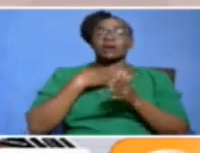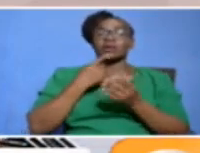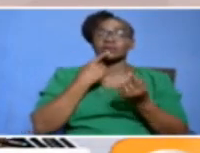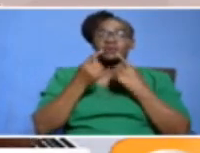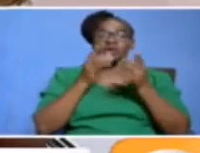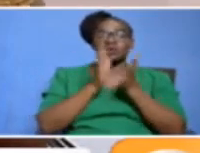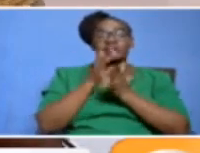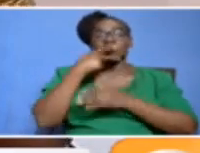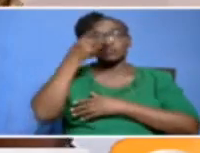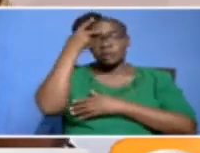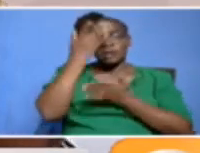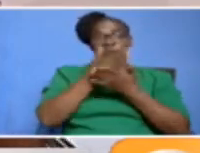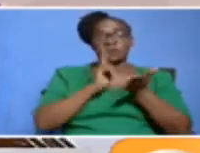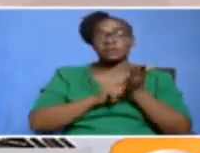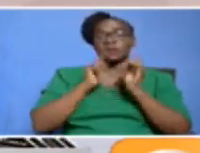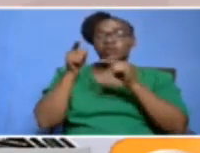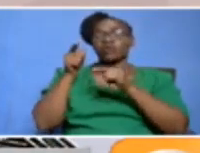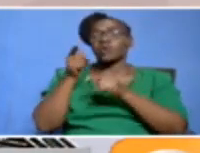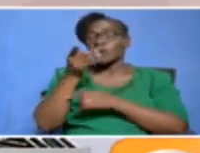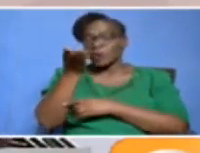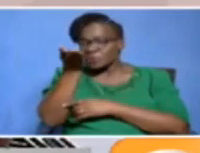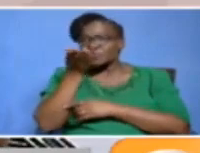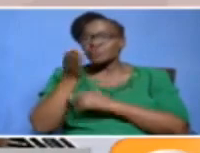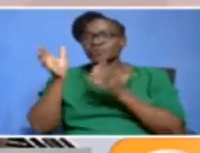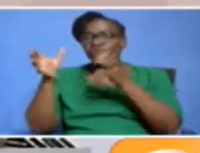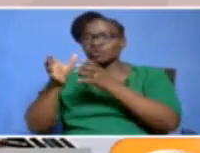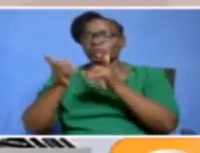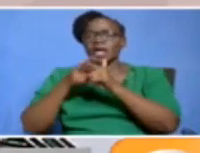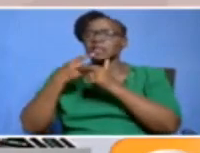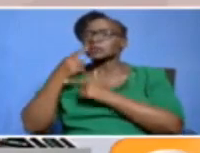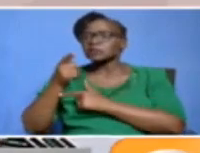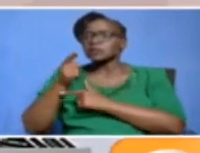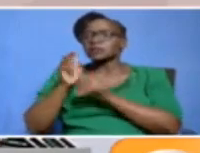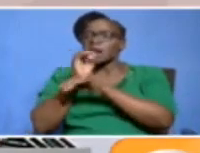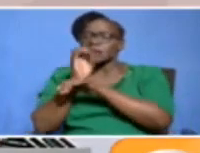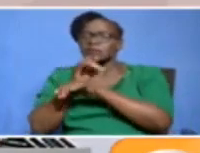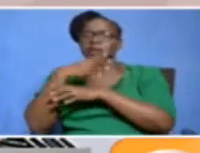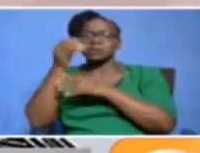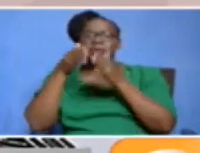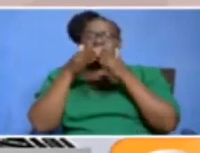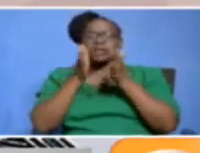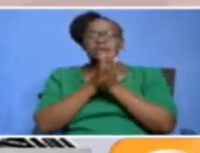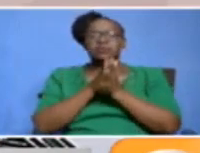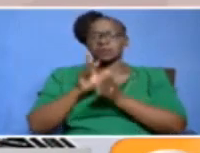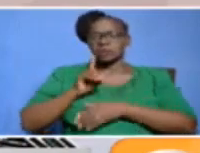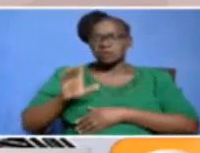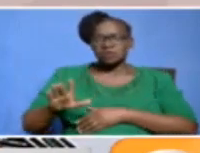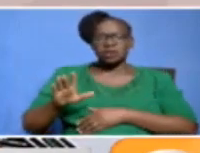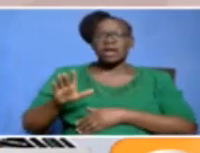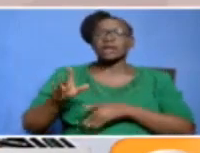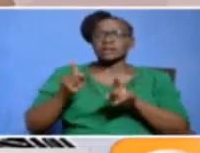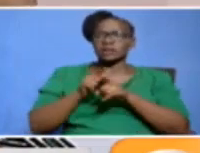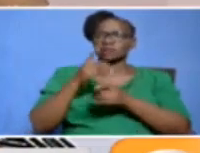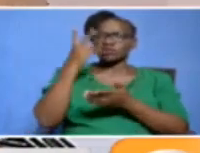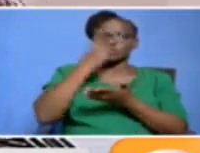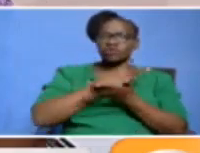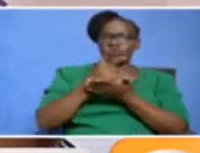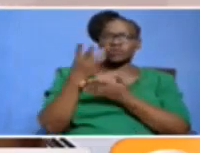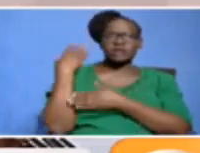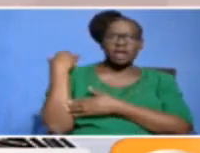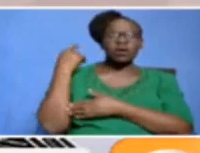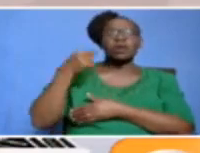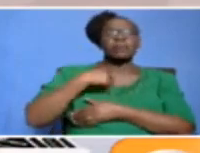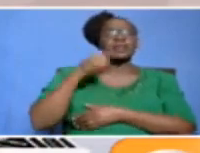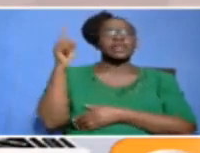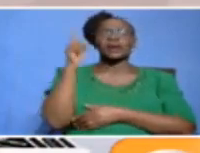wanaambiwa kwamba watu watakwenda kwa mganga alafu waambiwa atembee na mtoto wako wa kike. Hata kile kipindi tulipita hapa sijui ni wiki mbili zilizopita pia mimi nikawa